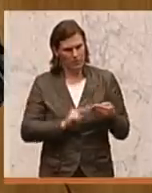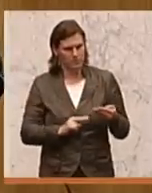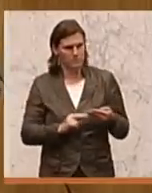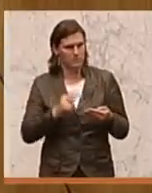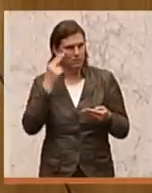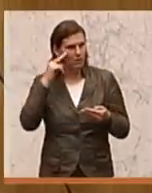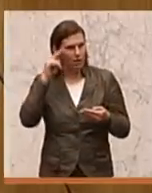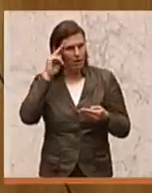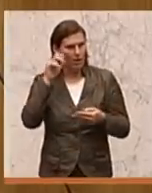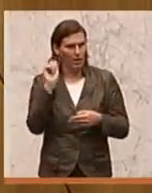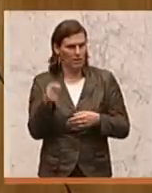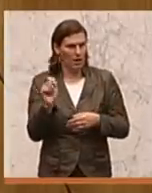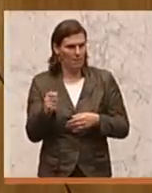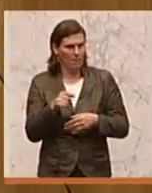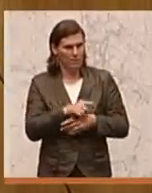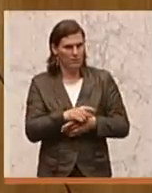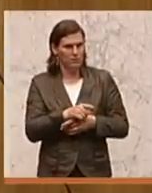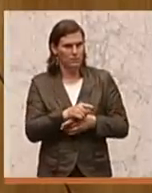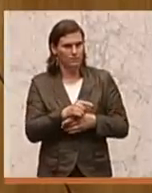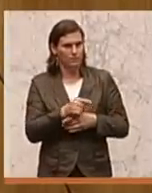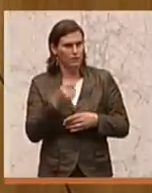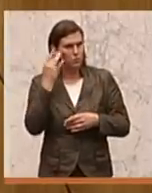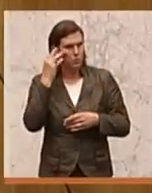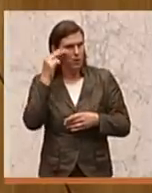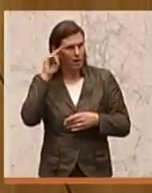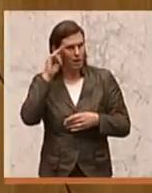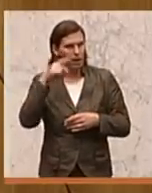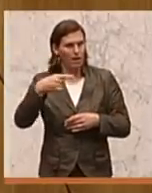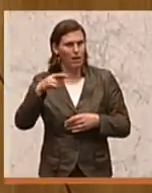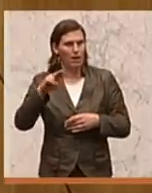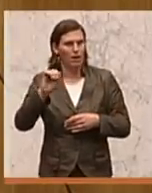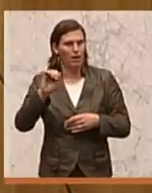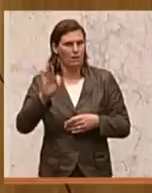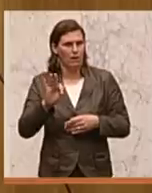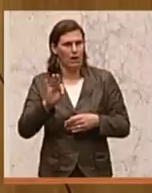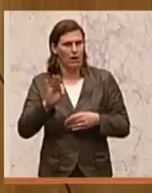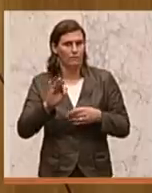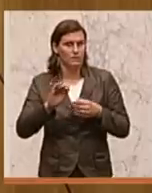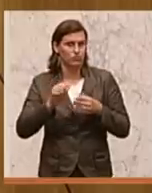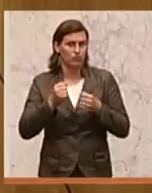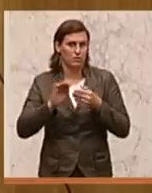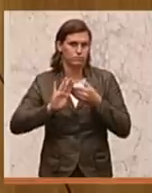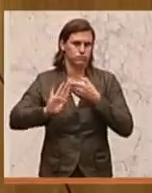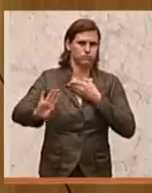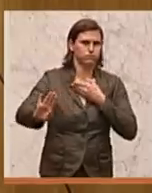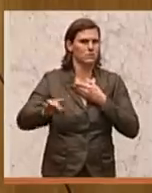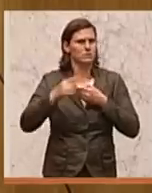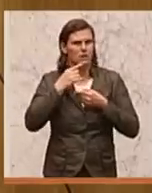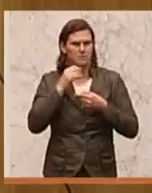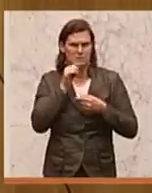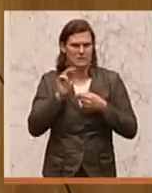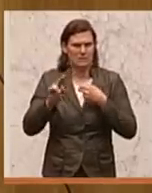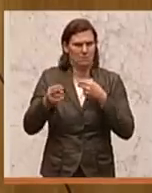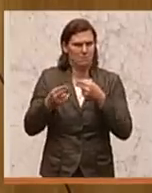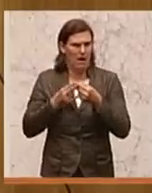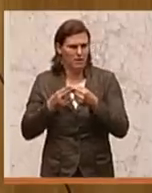Graf offenbar auf sehr große Distanz, weil er schreibt, zweifellos ist Martin Graf für ein hohes politisches Amt ungeeignet. Er schreibt auch, Martin Graf